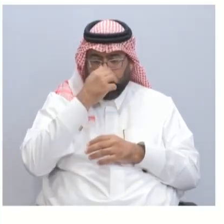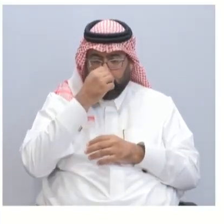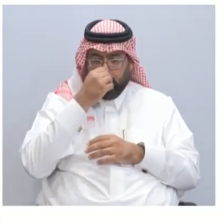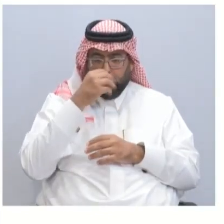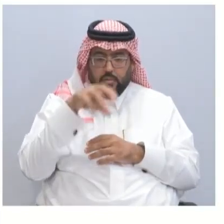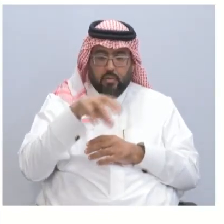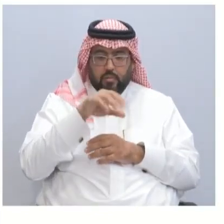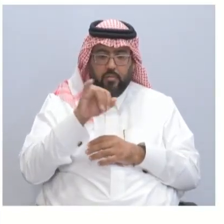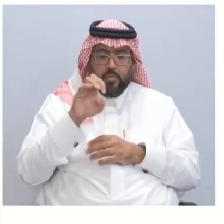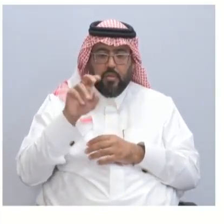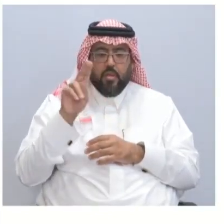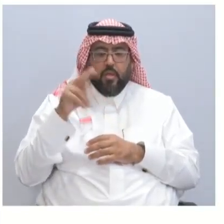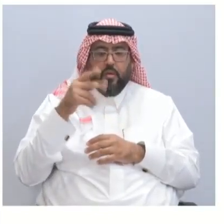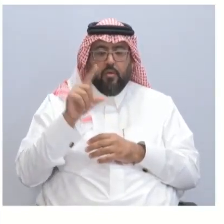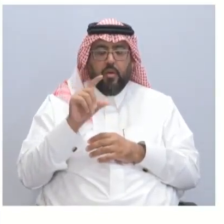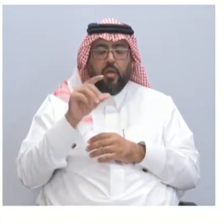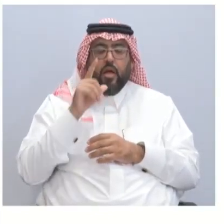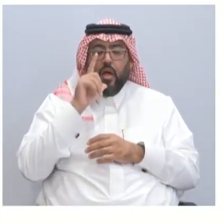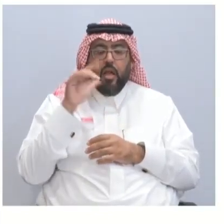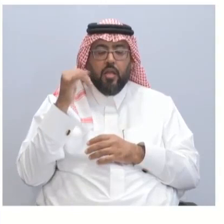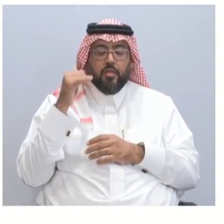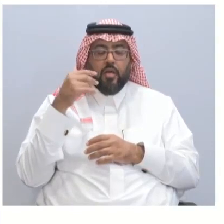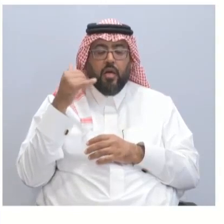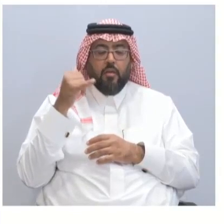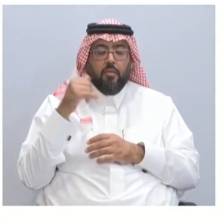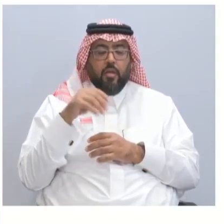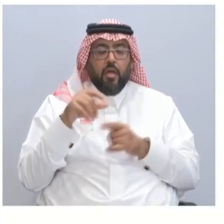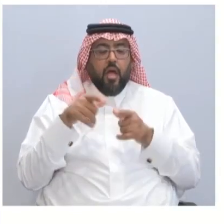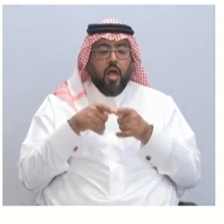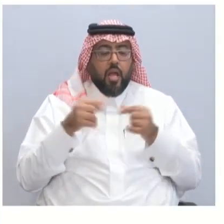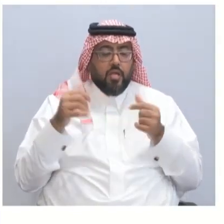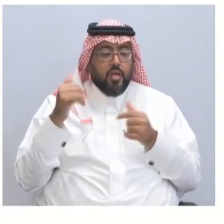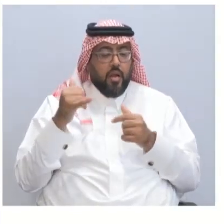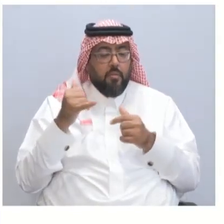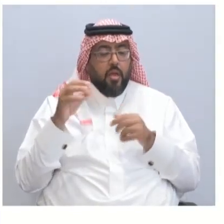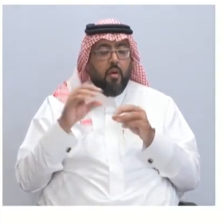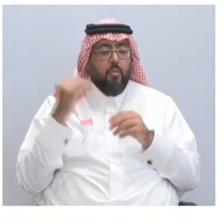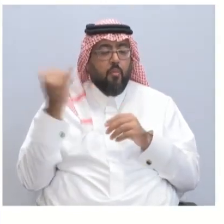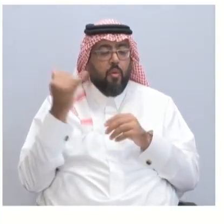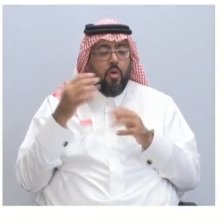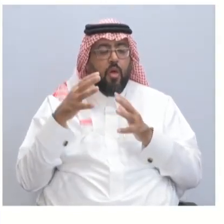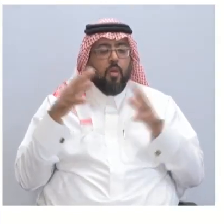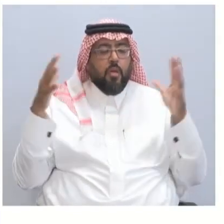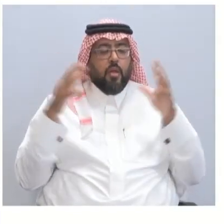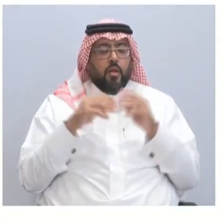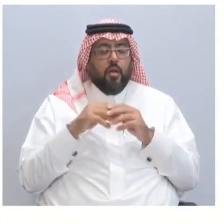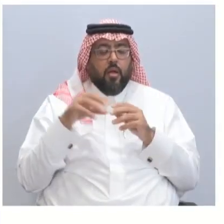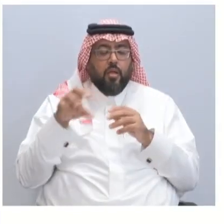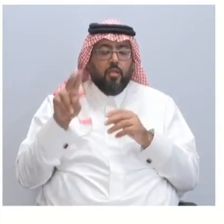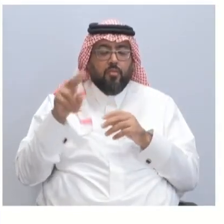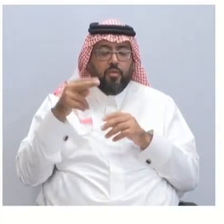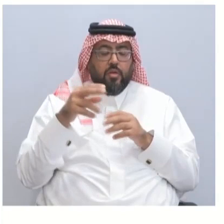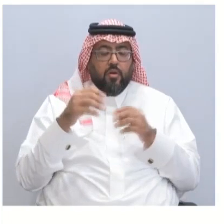دول مجلس التعاون دول الخليج العربي اهميه كبيره من حيث التوزيع